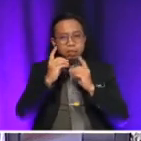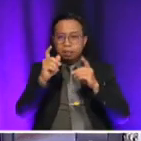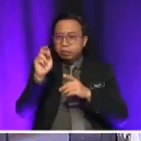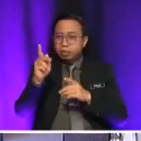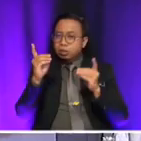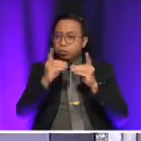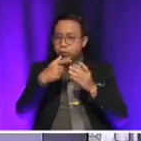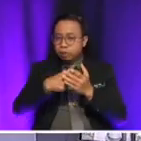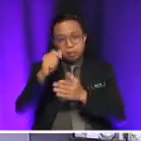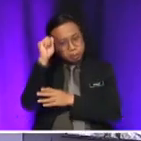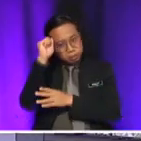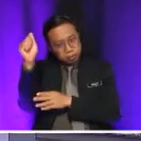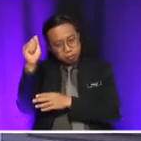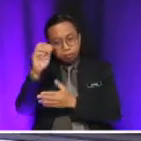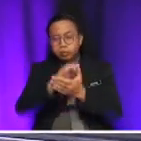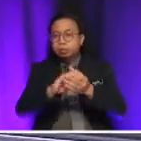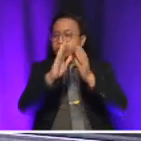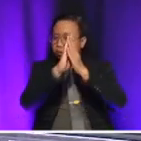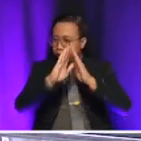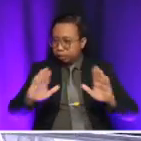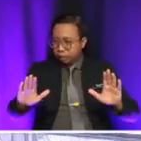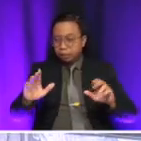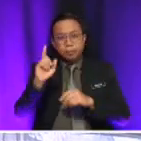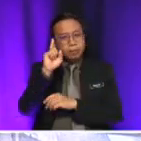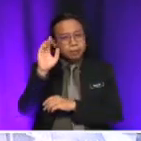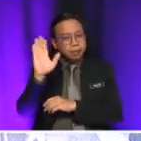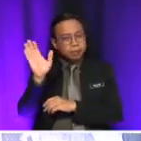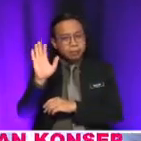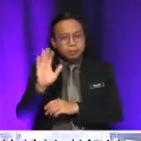itu Assalamualaikum salam sejahtera bye